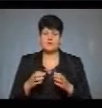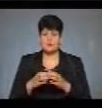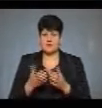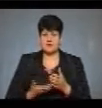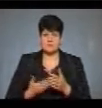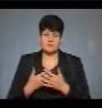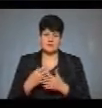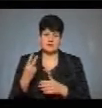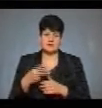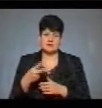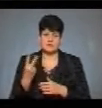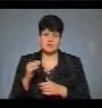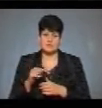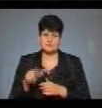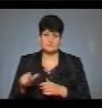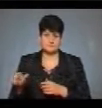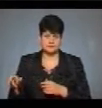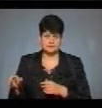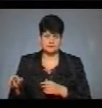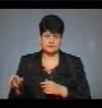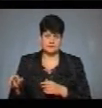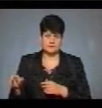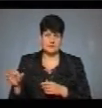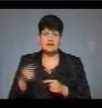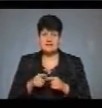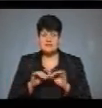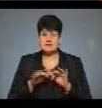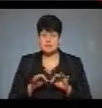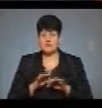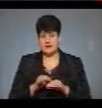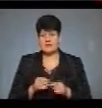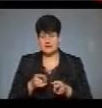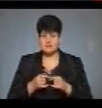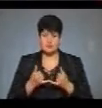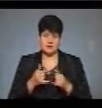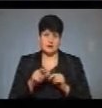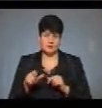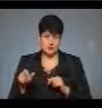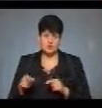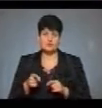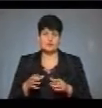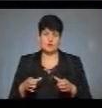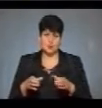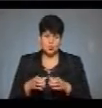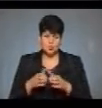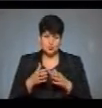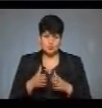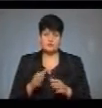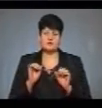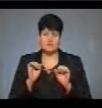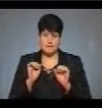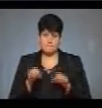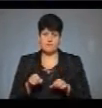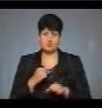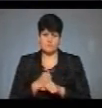біля 22 тисяч жителів, і все захід провели дійсно для цих жителів громади зафіксувати, що вони є згуртованими і що вони